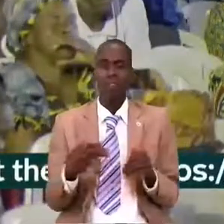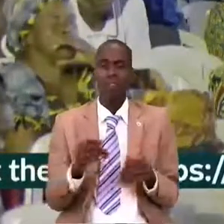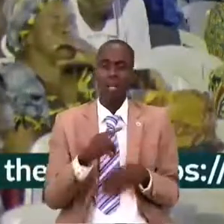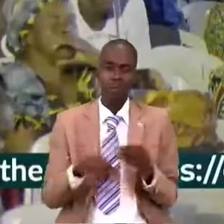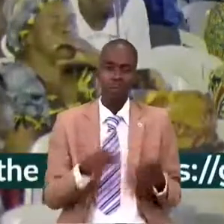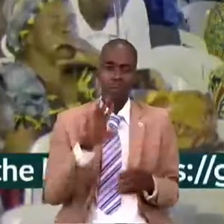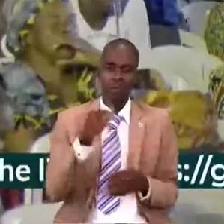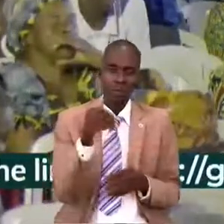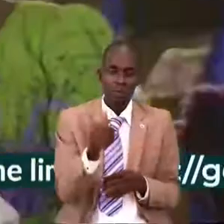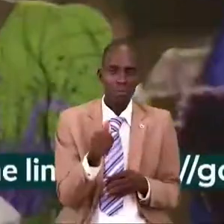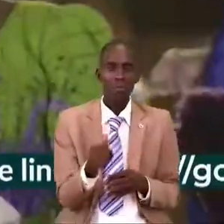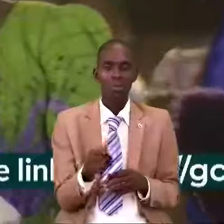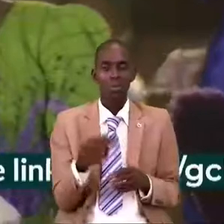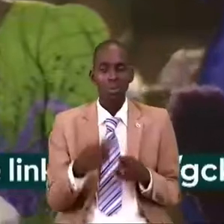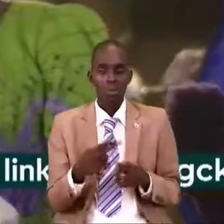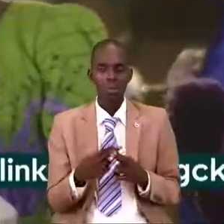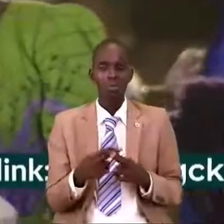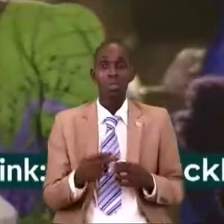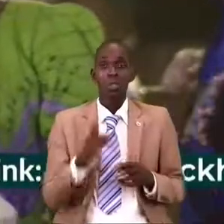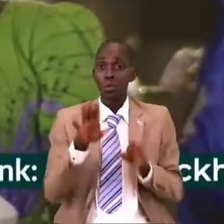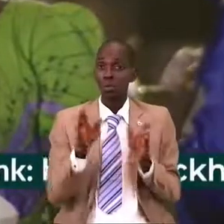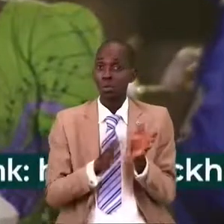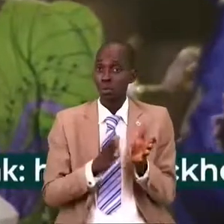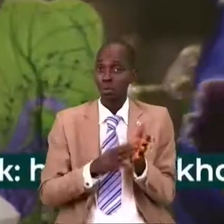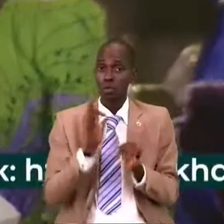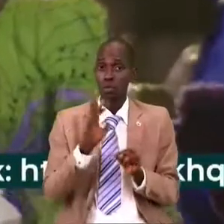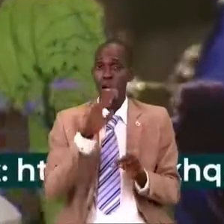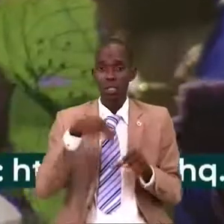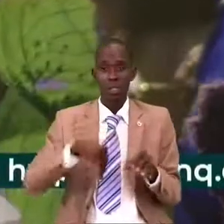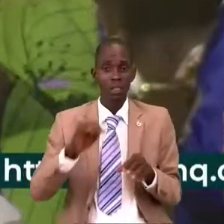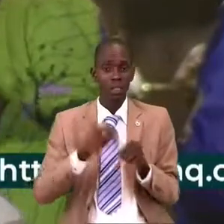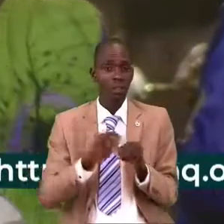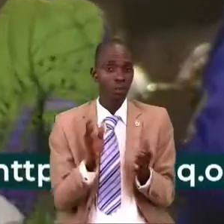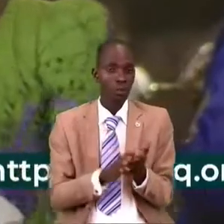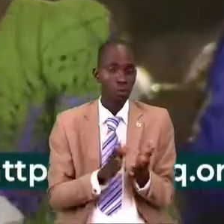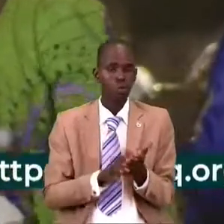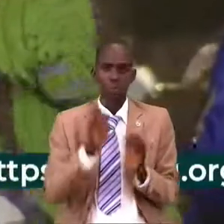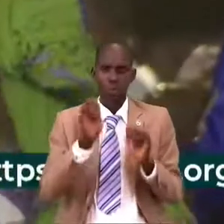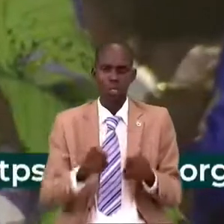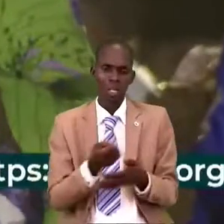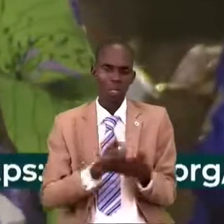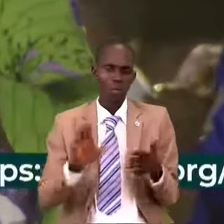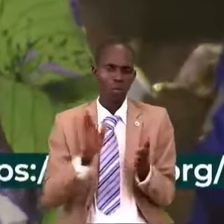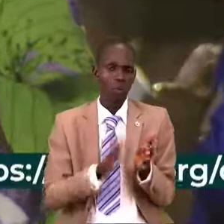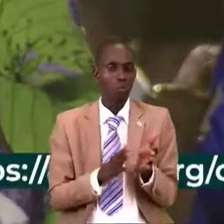nuit, je recevrai mon miracle de miséricorde.